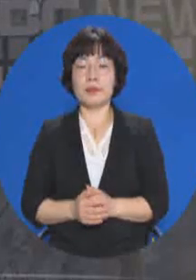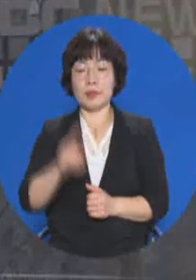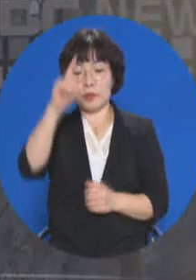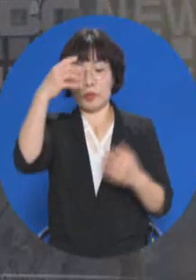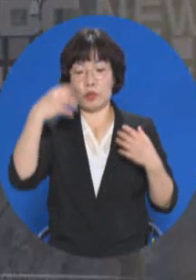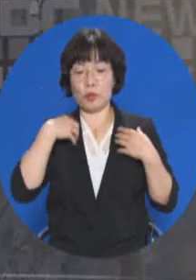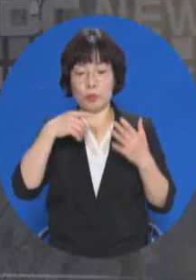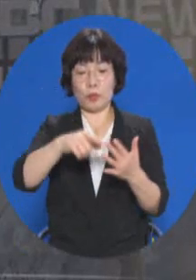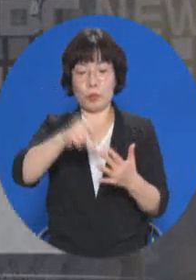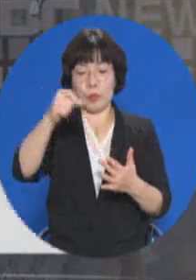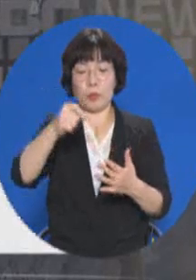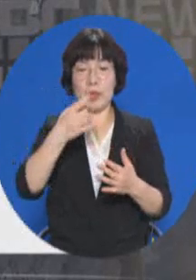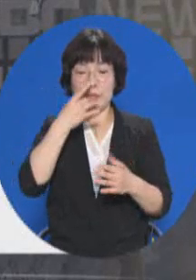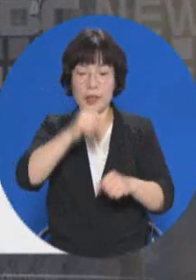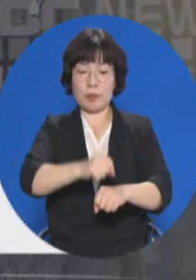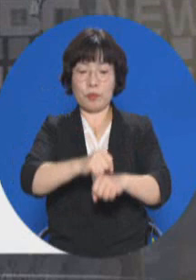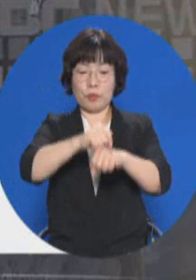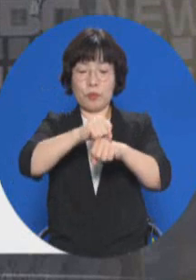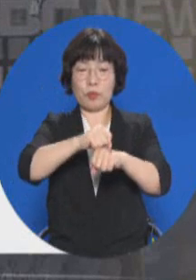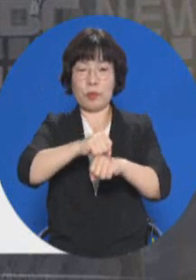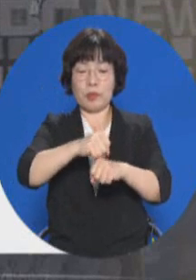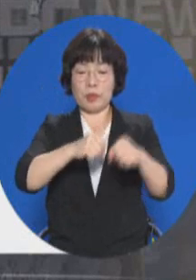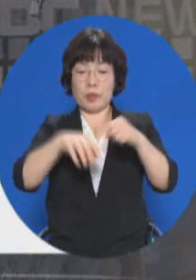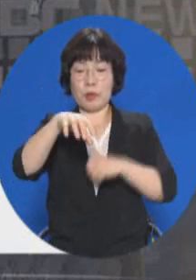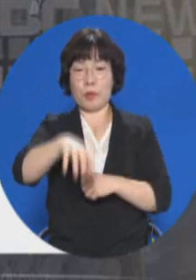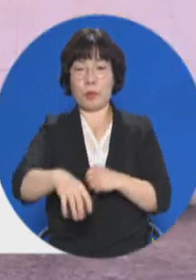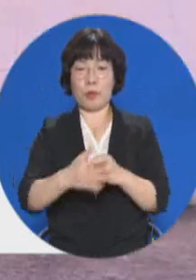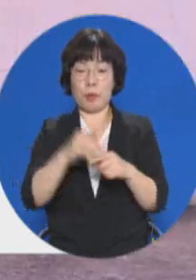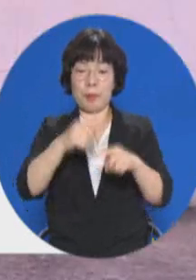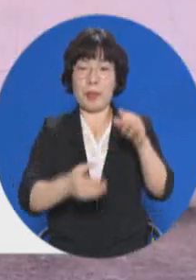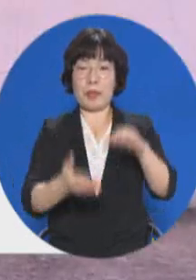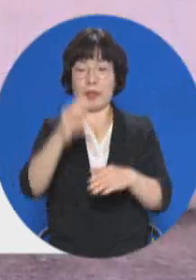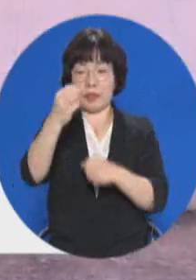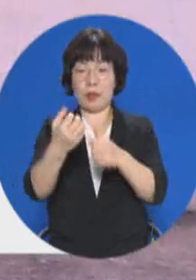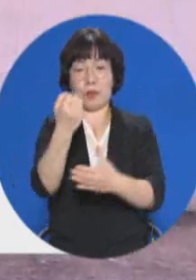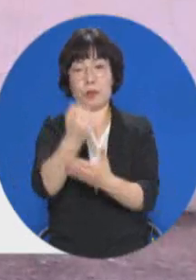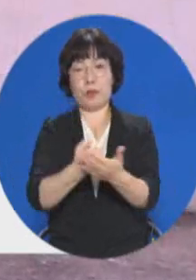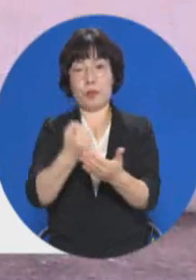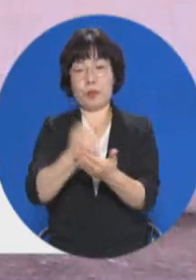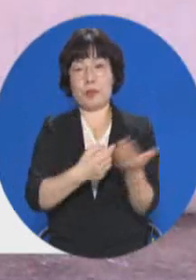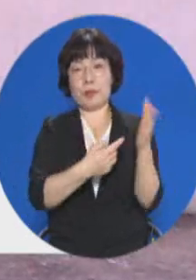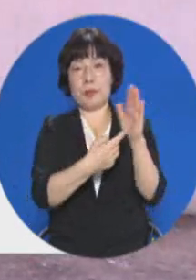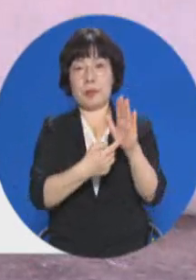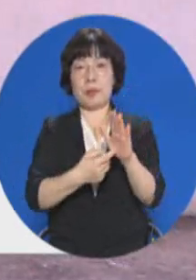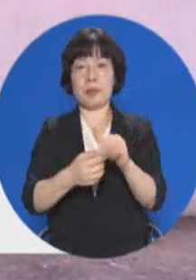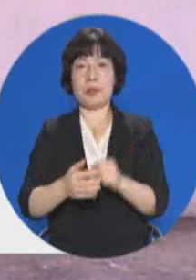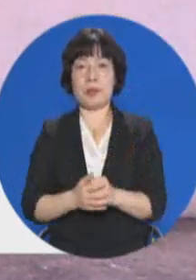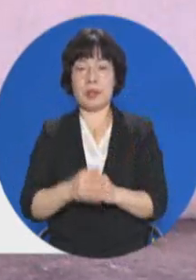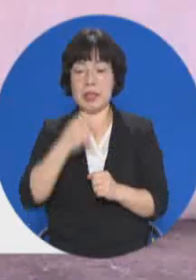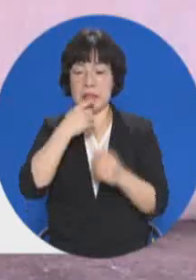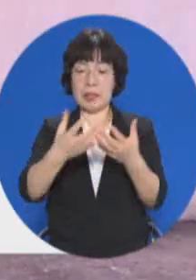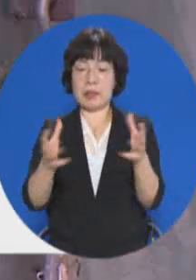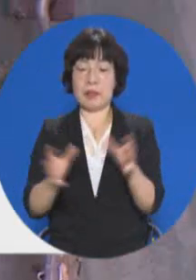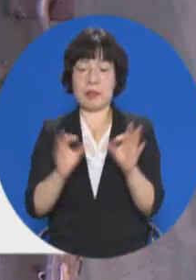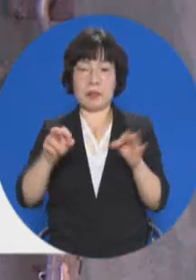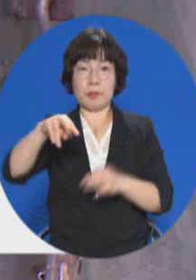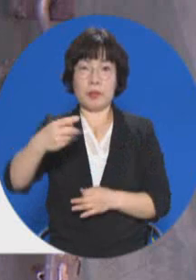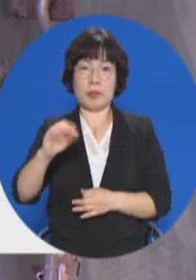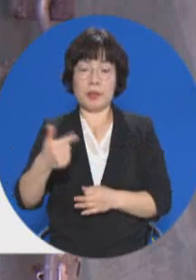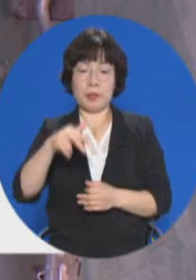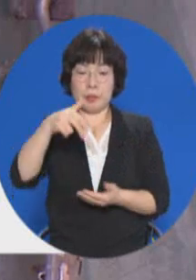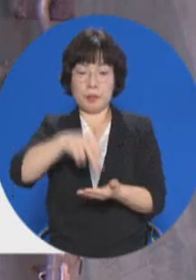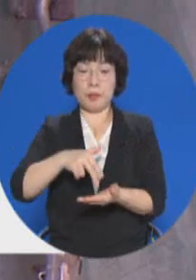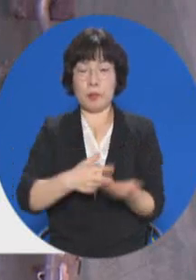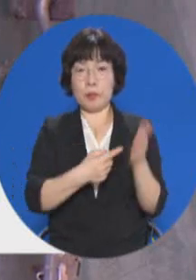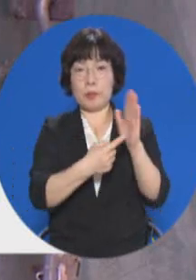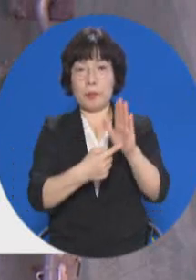정부가 선정한 양곡 저장 창고의 절반 이상이 노후화된 것으로 조사됐습니다. 더불어민주당 김승남 의원은